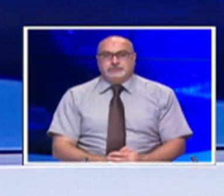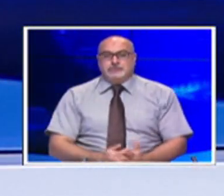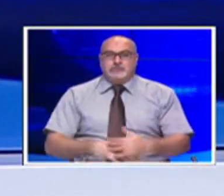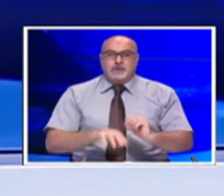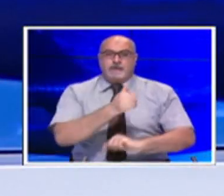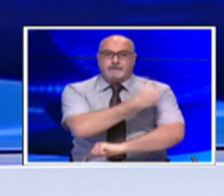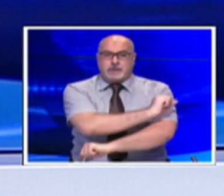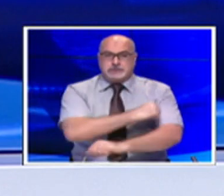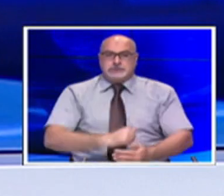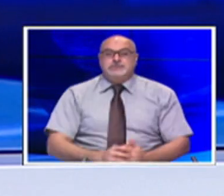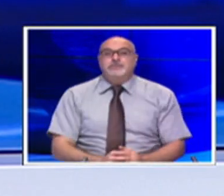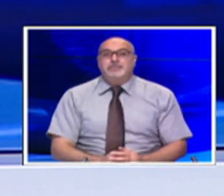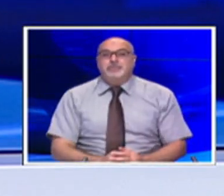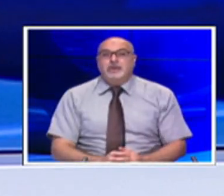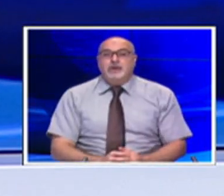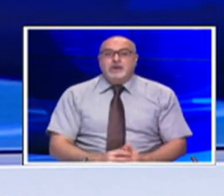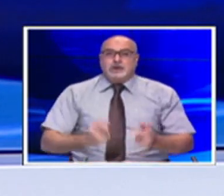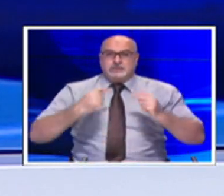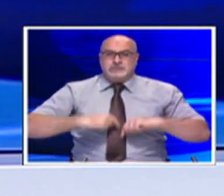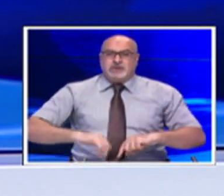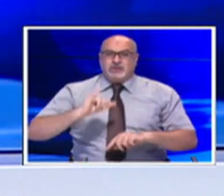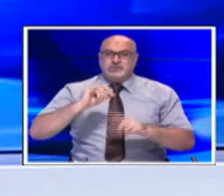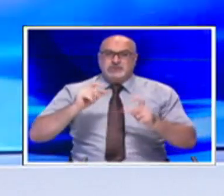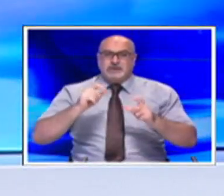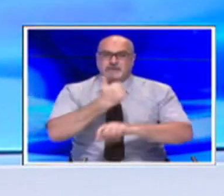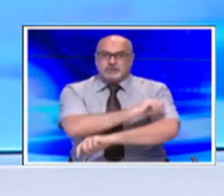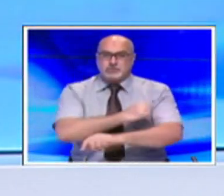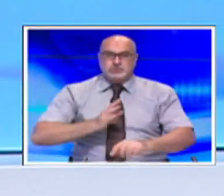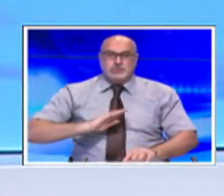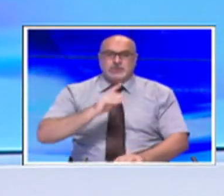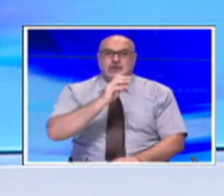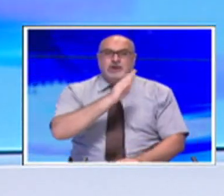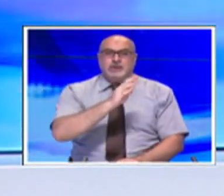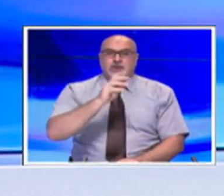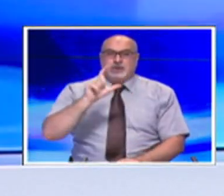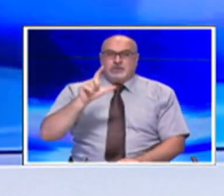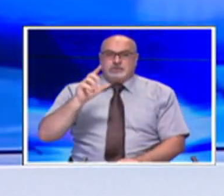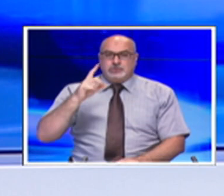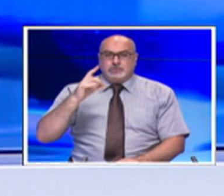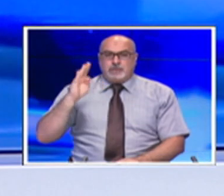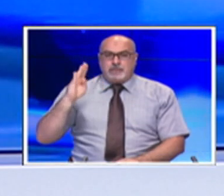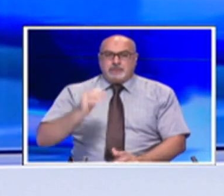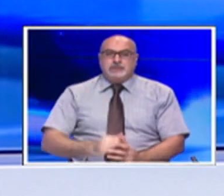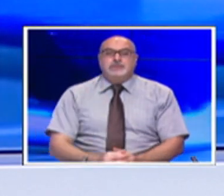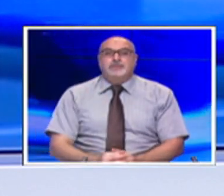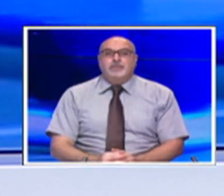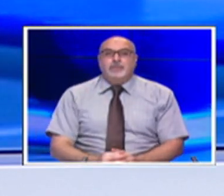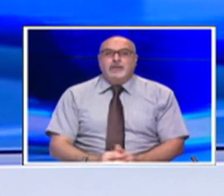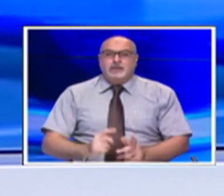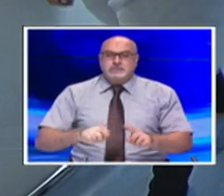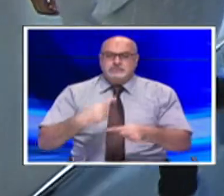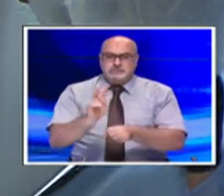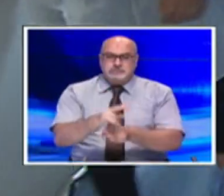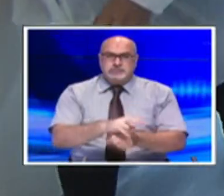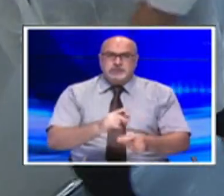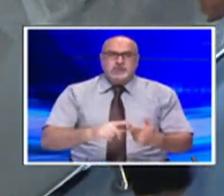في القطاع الصيدلاني تفقد أمس وزير الصناعة الصيدلانية عبد الرحمن لطفي جمال بن باحمد تفقد مدى